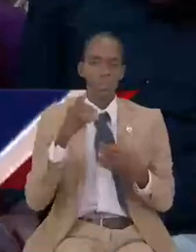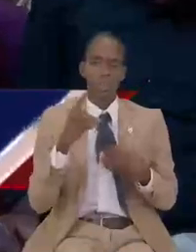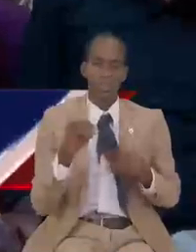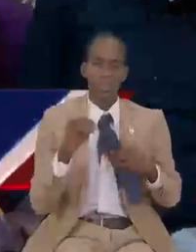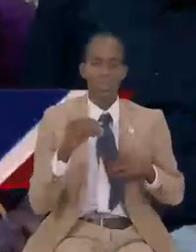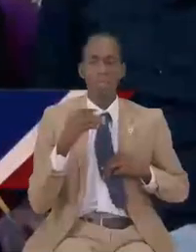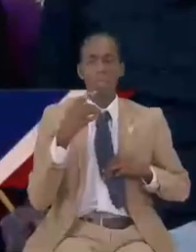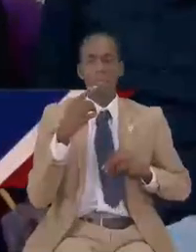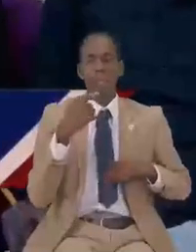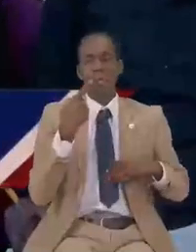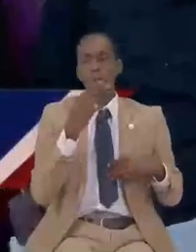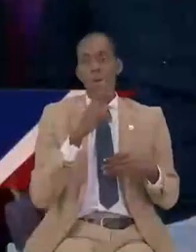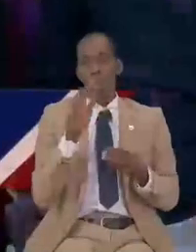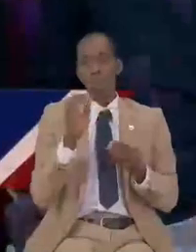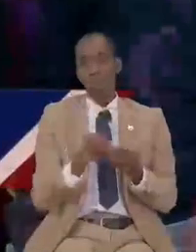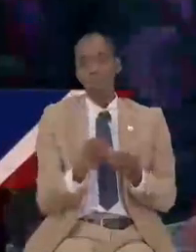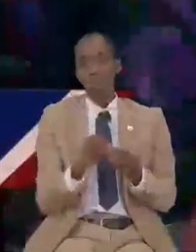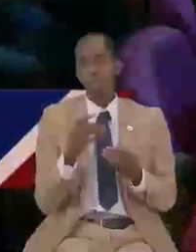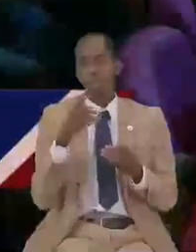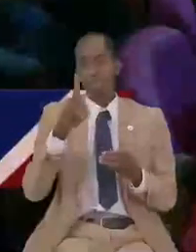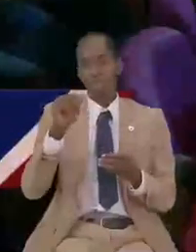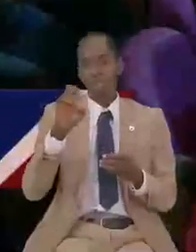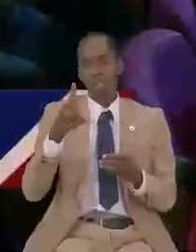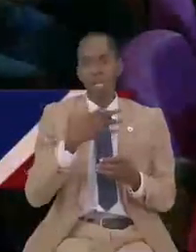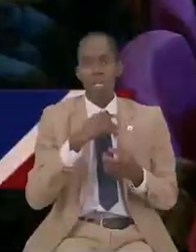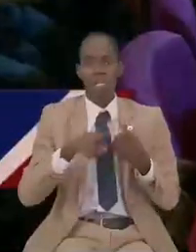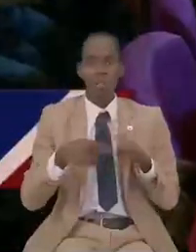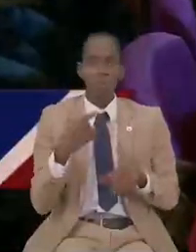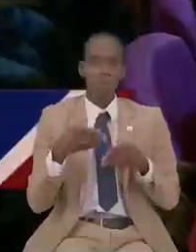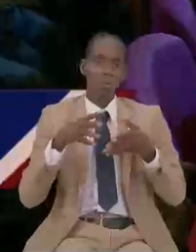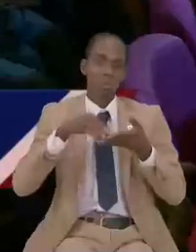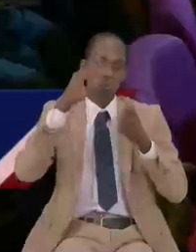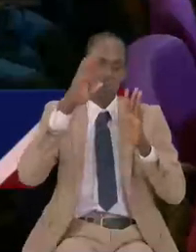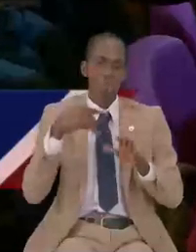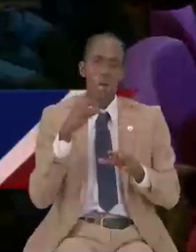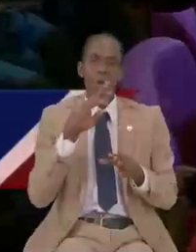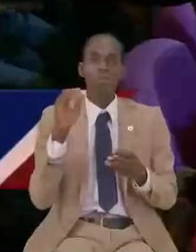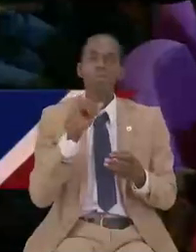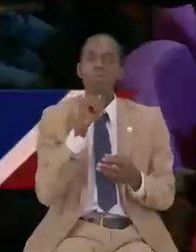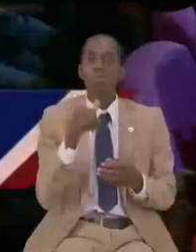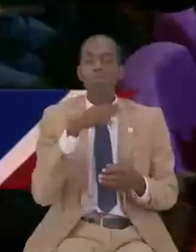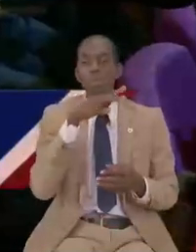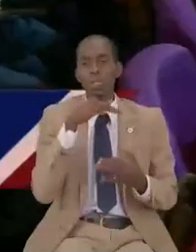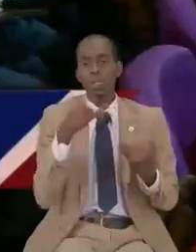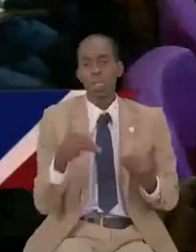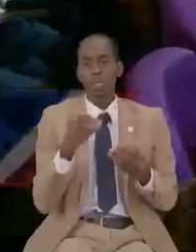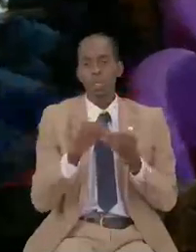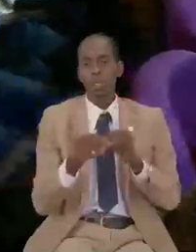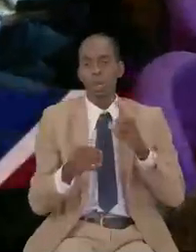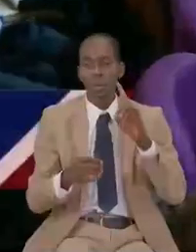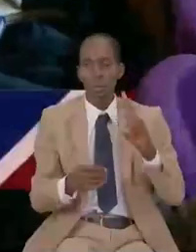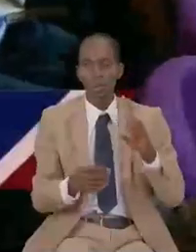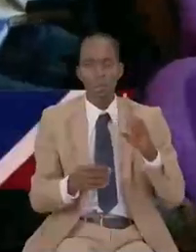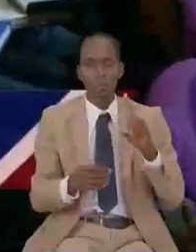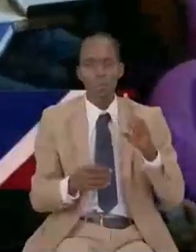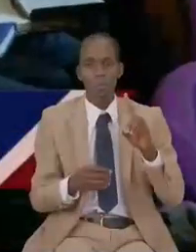pas corruptibles. Nous allons à la première session ici. La déportation par les Chaldéens au pays de